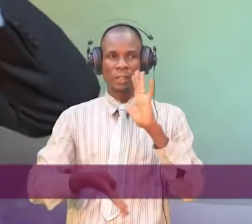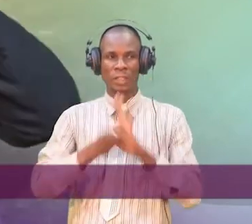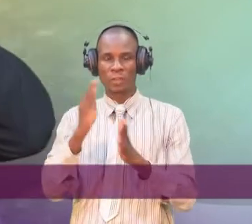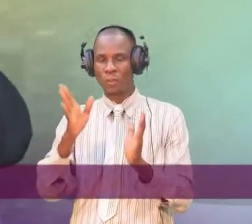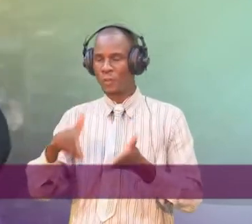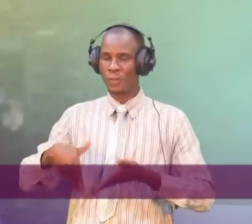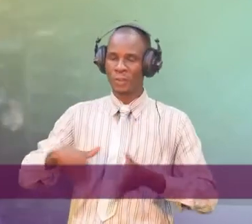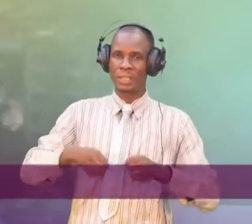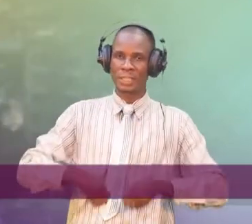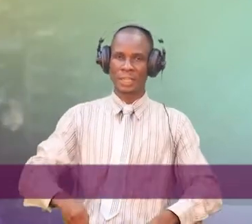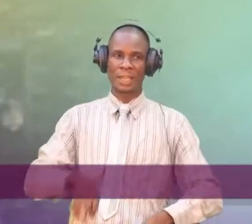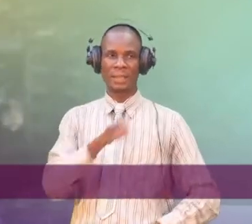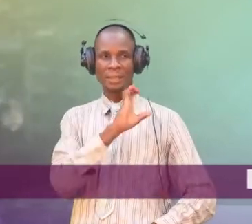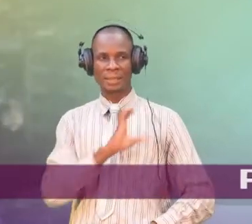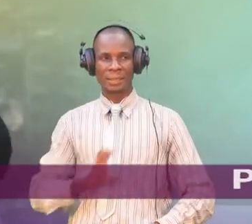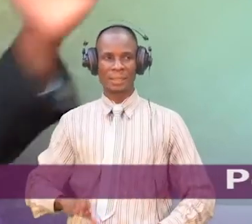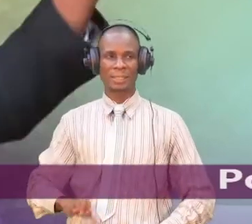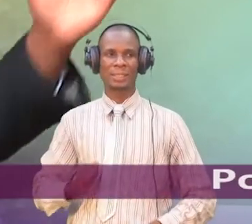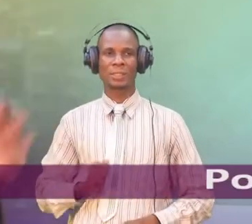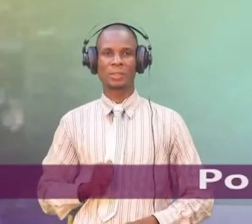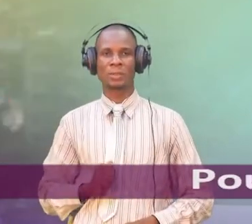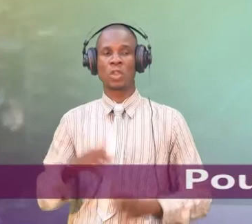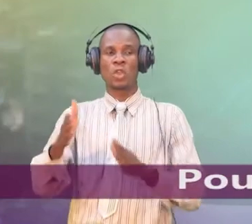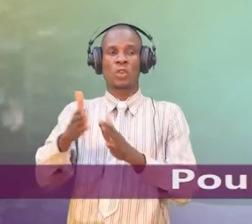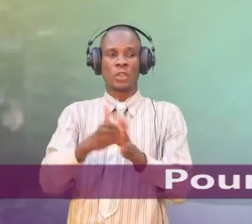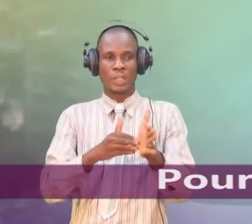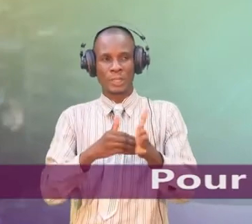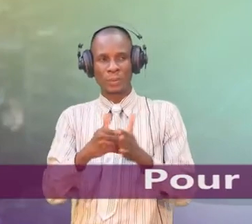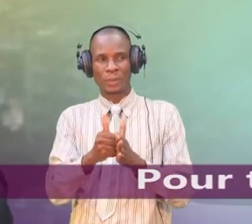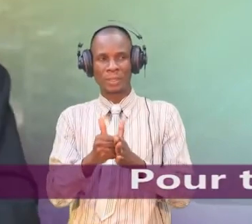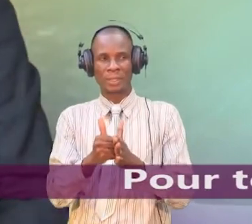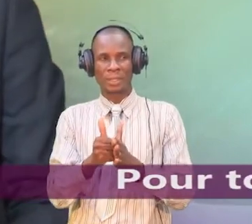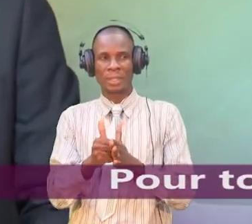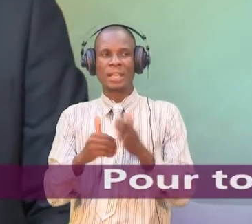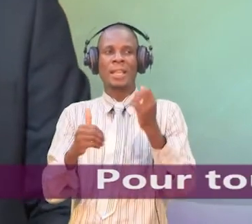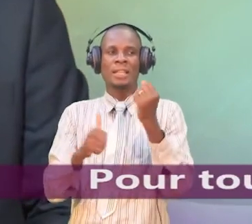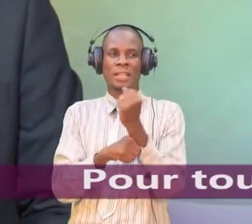Mosala yango nde Nzambe asilaki kokokisa na kopesa biso Yesu Kristo na ekulusu.